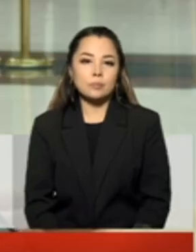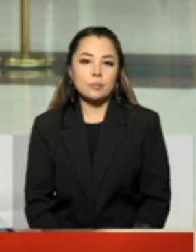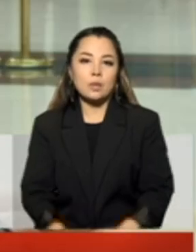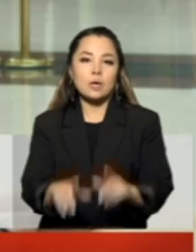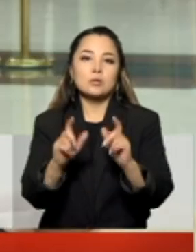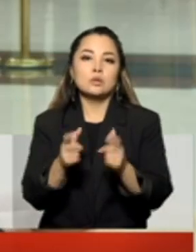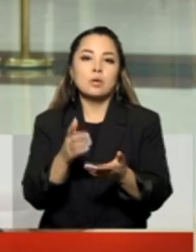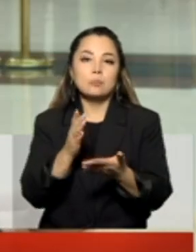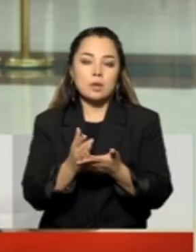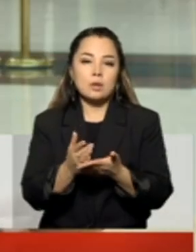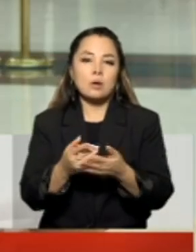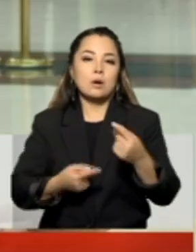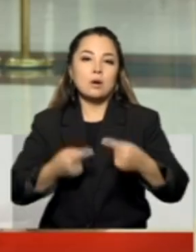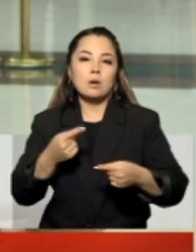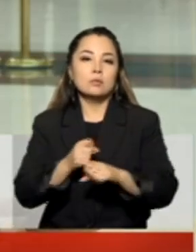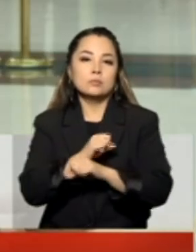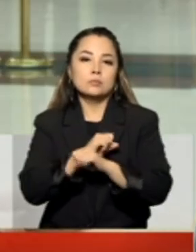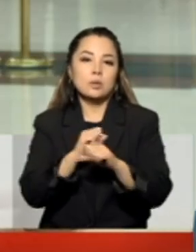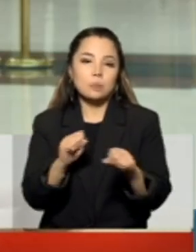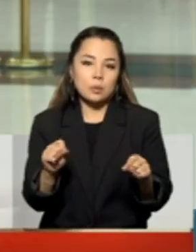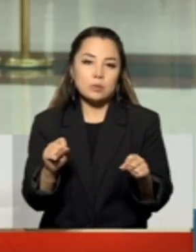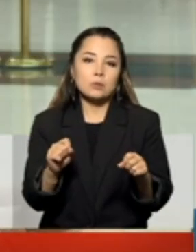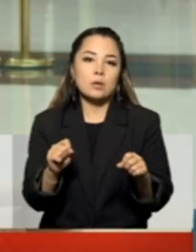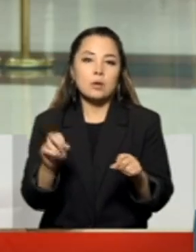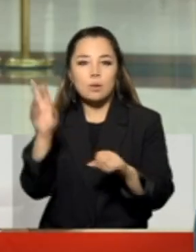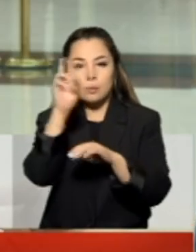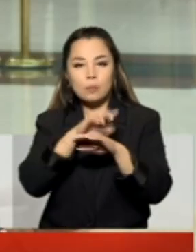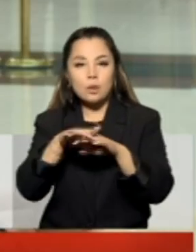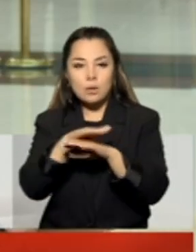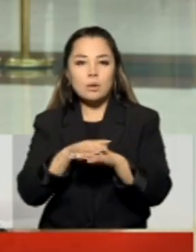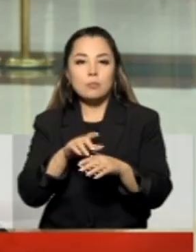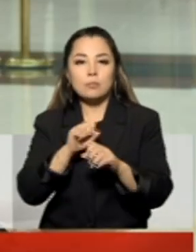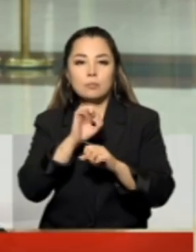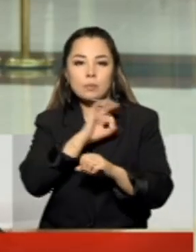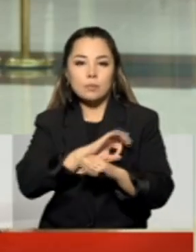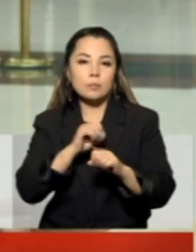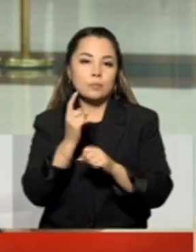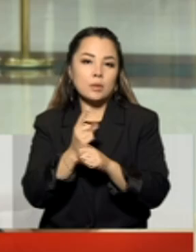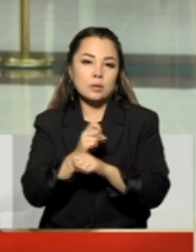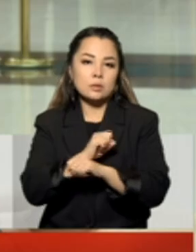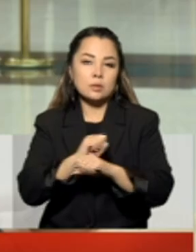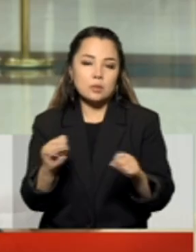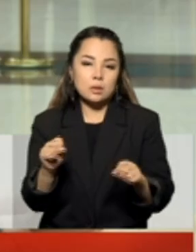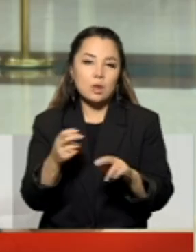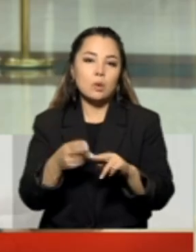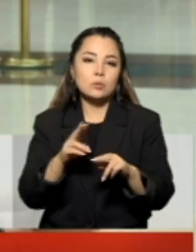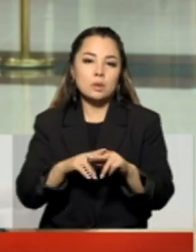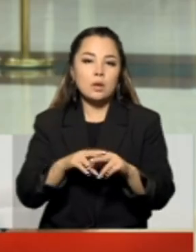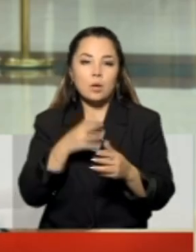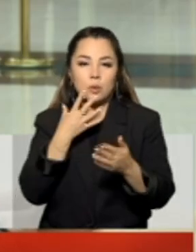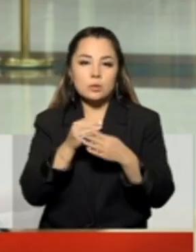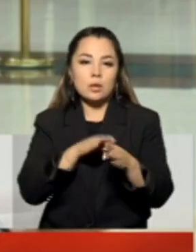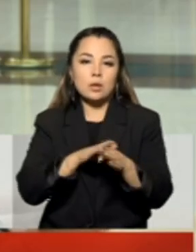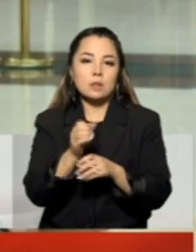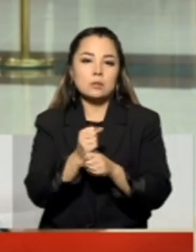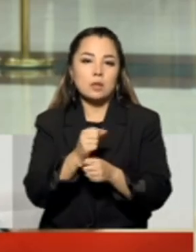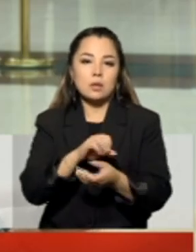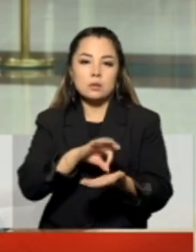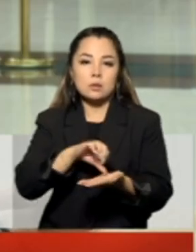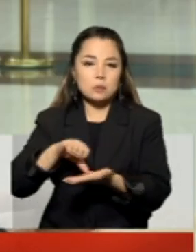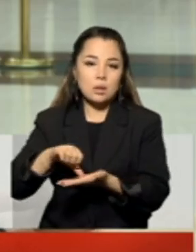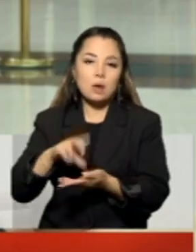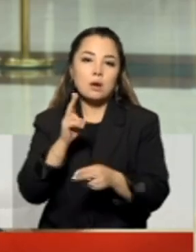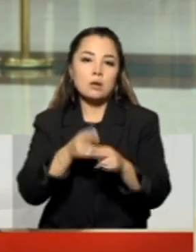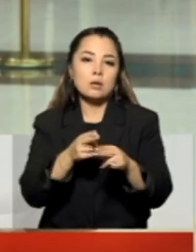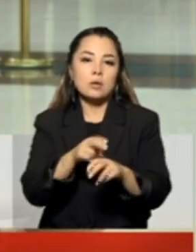Шектеу бар. Конфликт болмау керек, мемлекеттік мүлікті пайдаланбау керек, және өзінің атқарып жатқан лауазымына